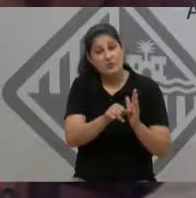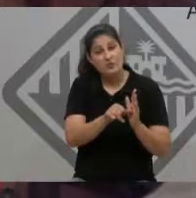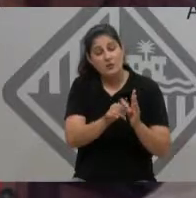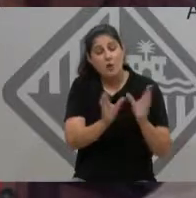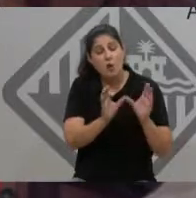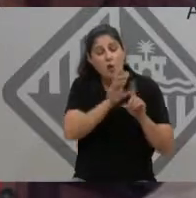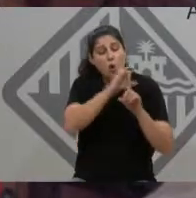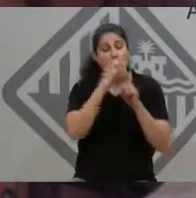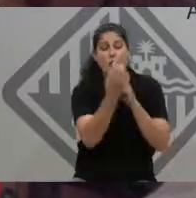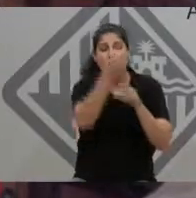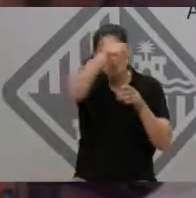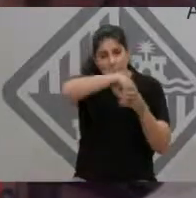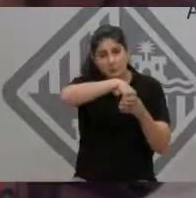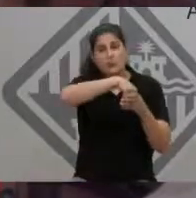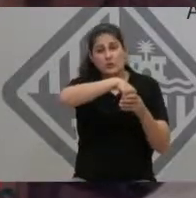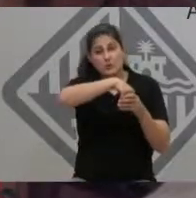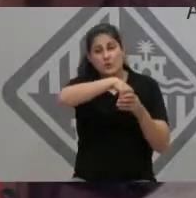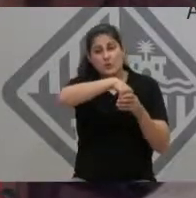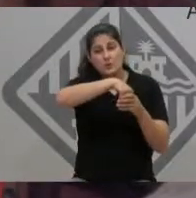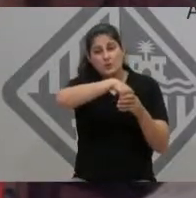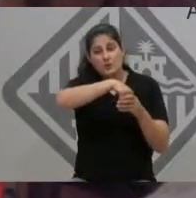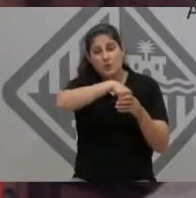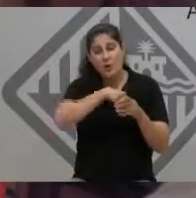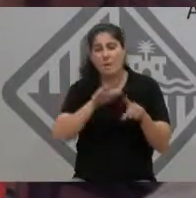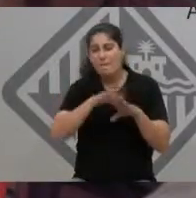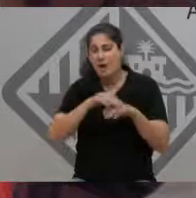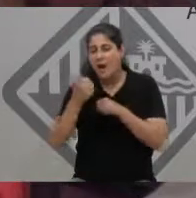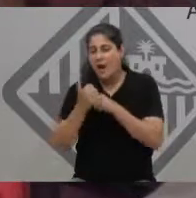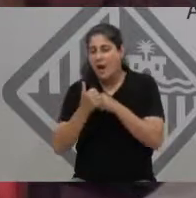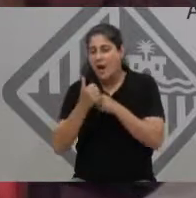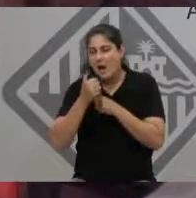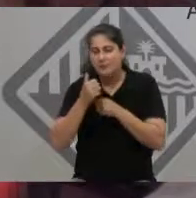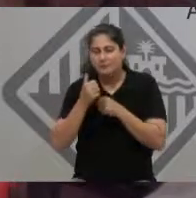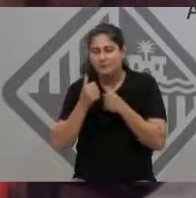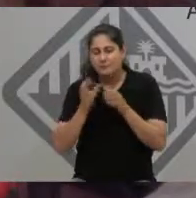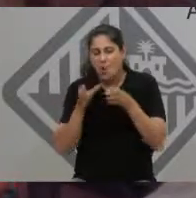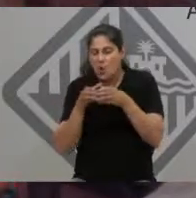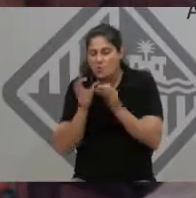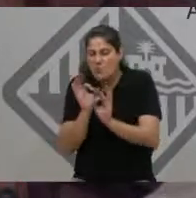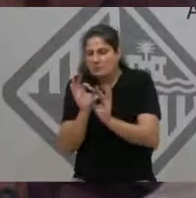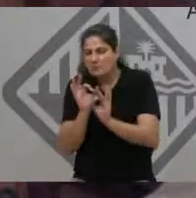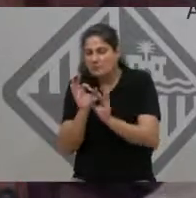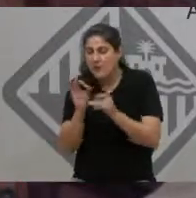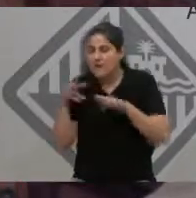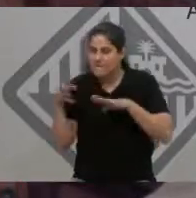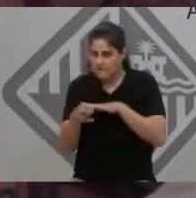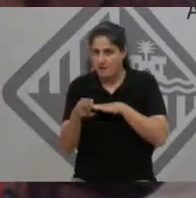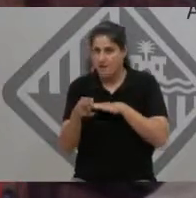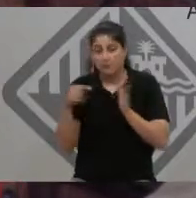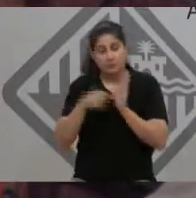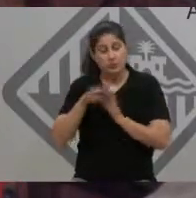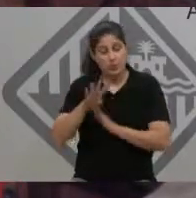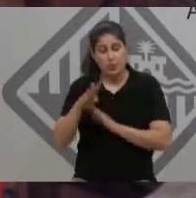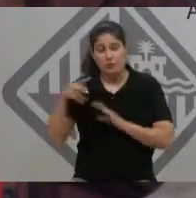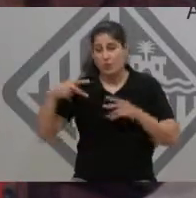comunitat i que eviti guetos. A la quarta també votarem que no, perquè està en marxa